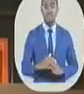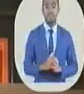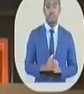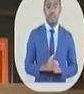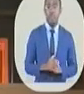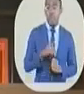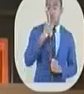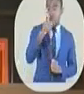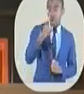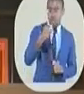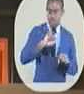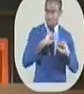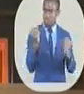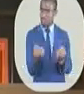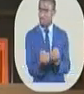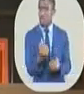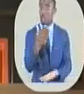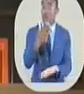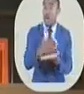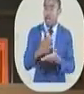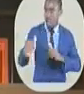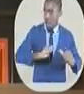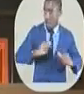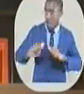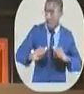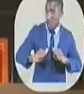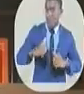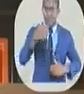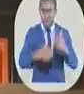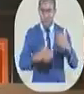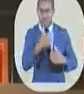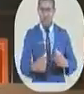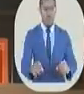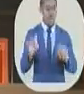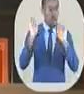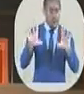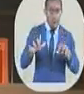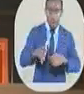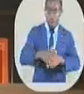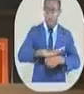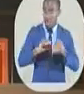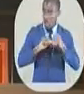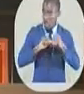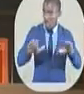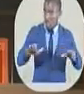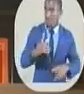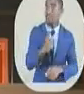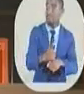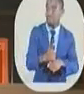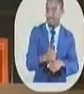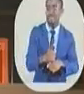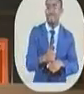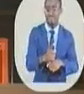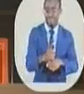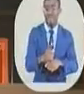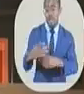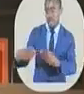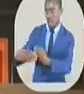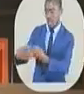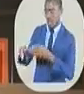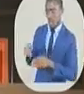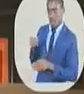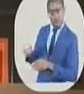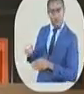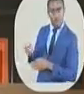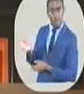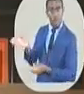Pour toute entreprise en cessation d'activité ou en grande difficulté liée à la crise, un moratoire